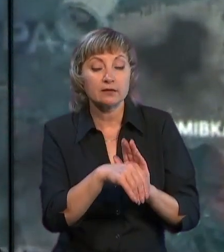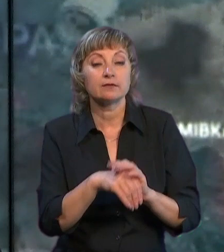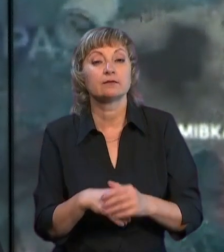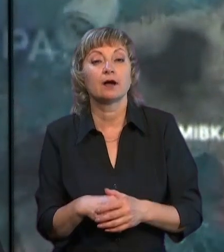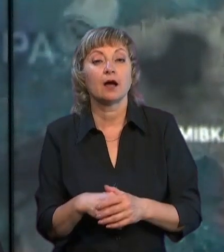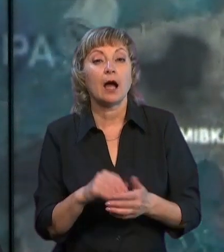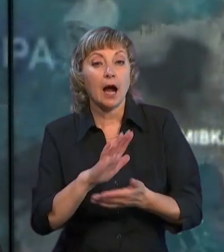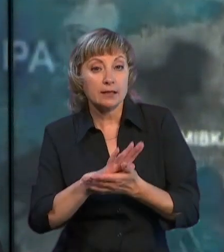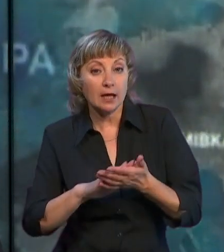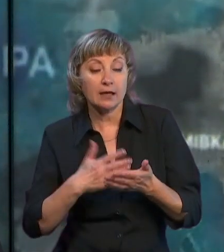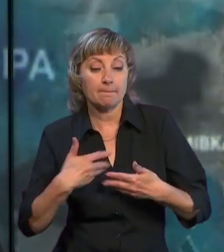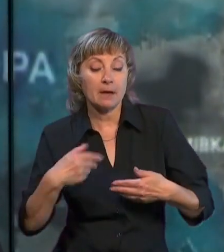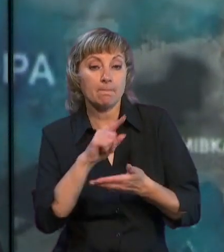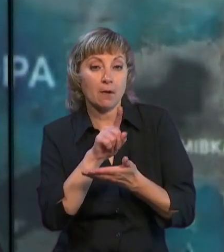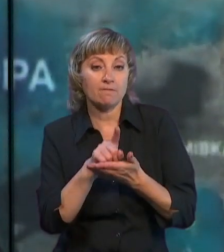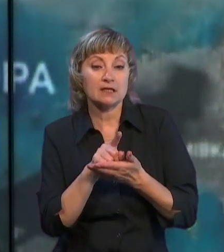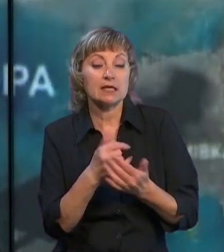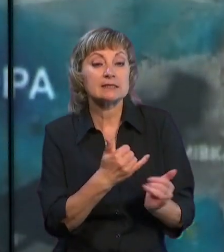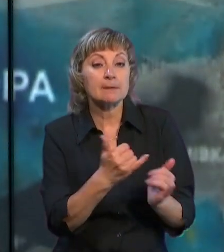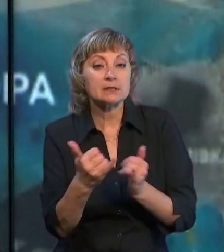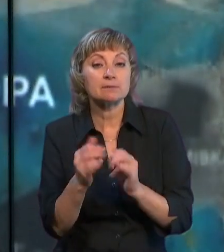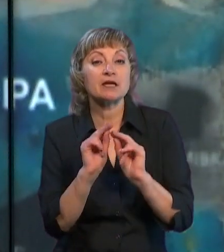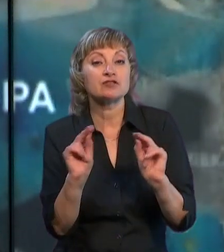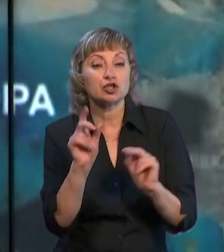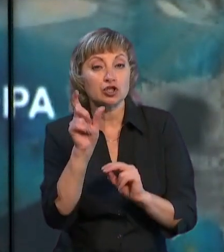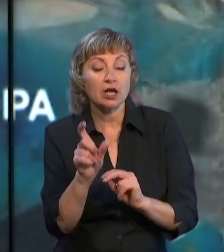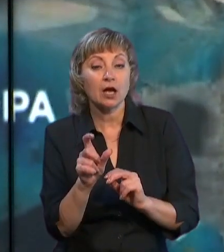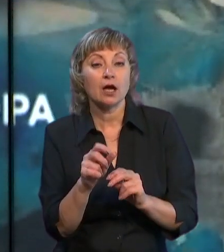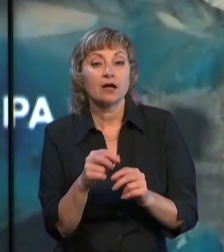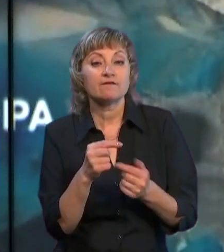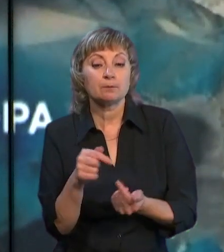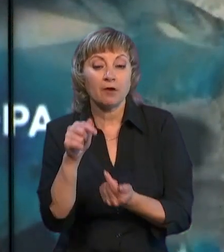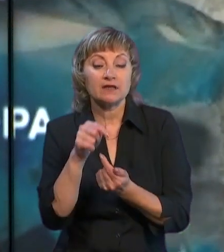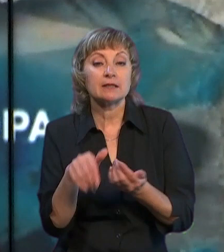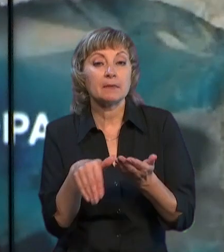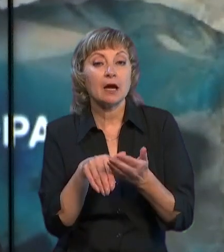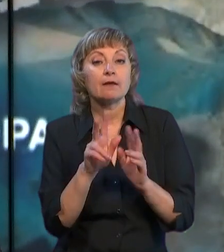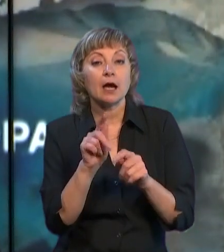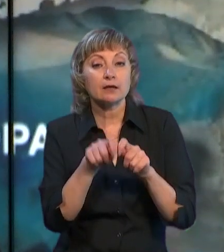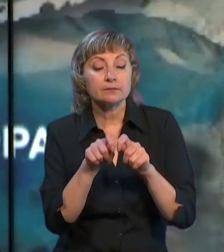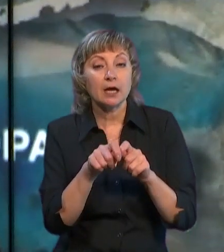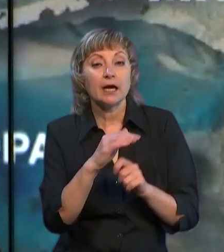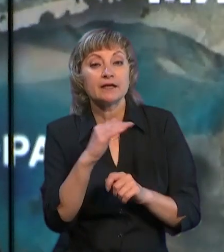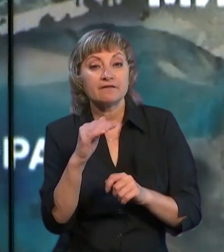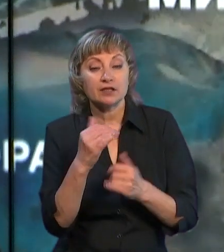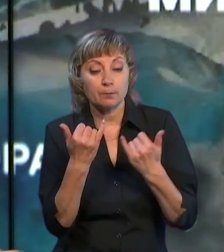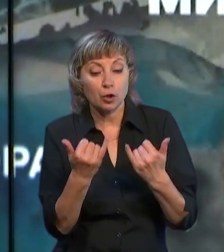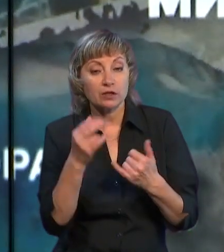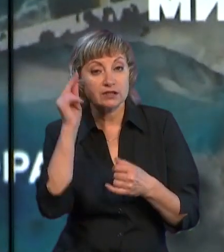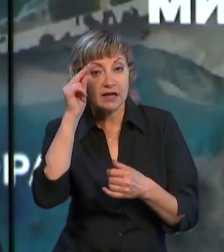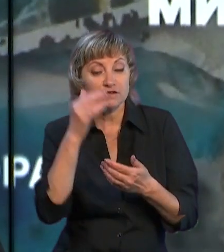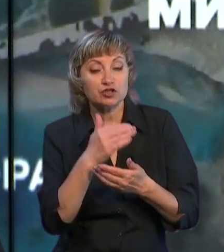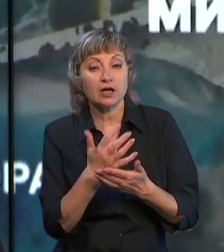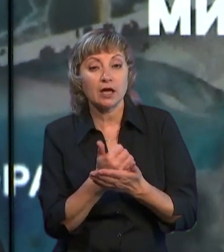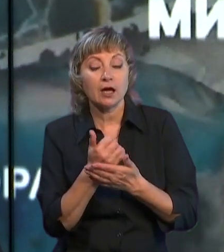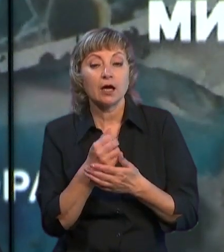А далі ми повинні забезпечити вчителя відповідним інструментарієм, як діагностувати рівень поточних навчальних досягнень. Я вже сказав